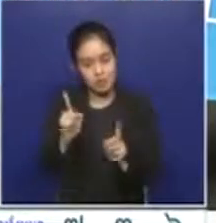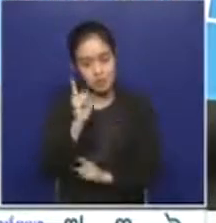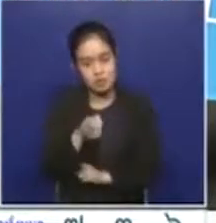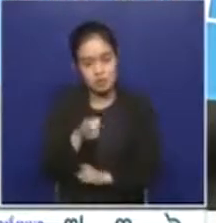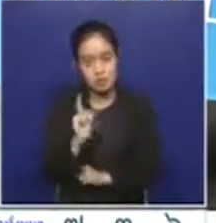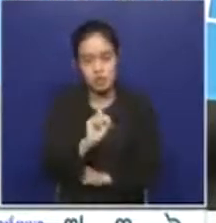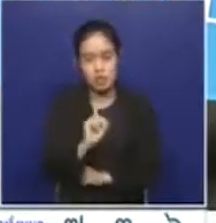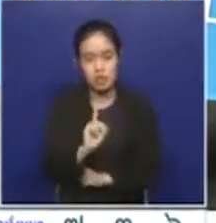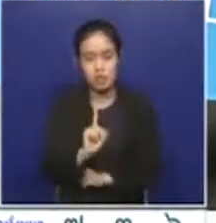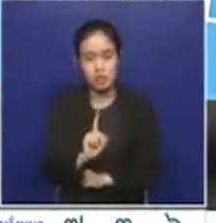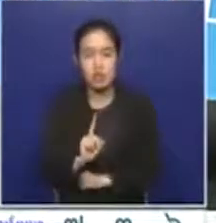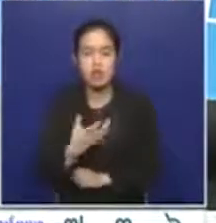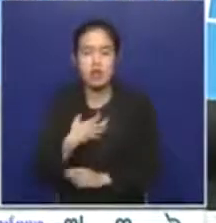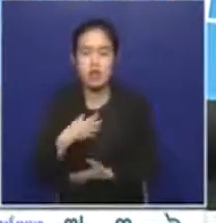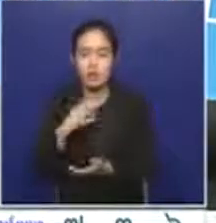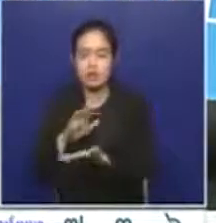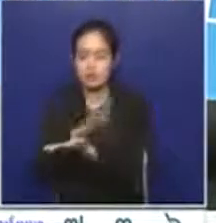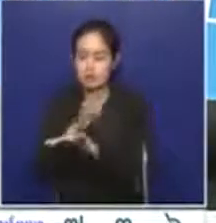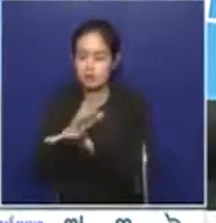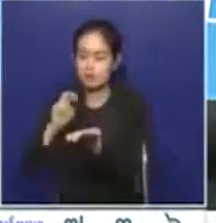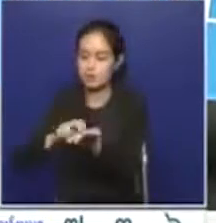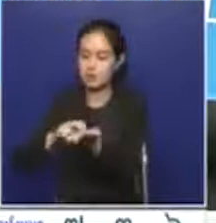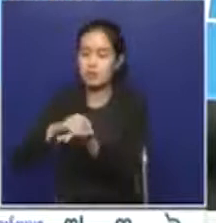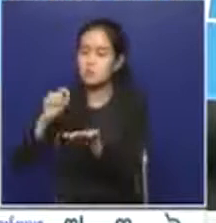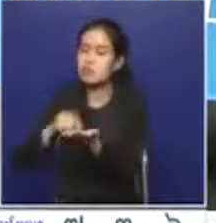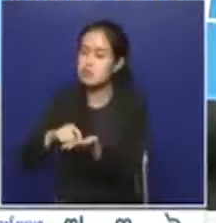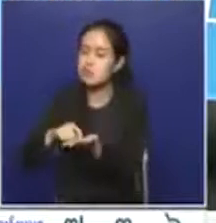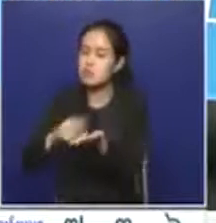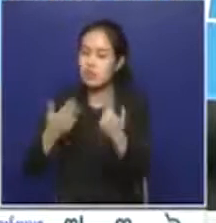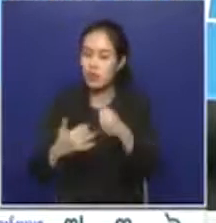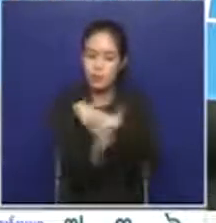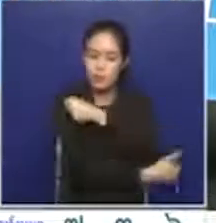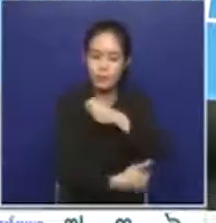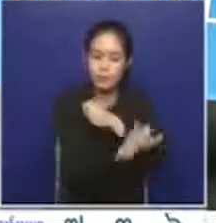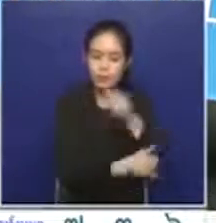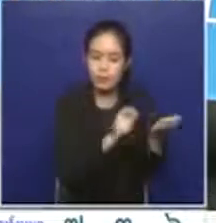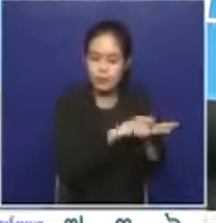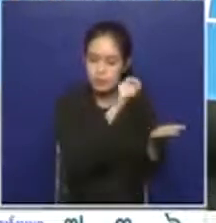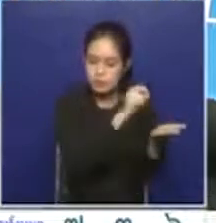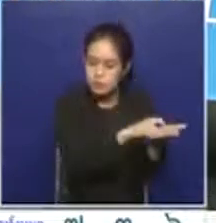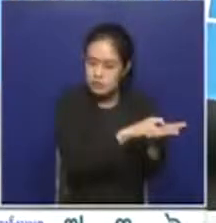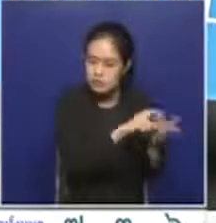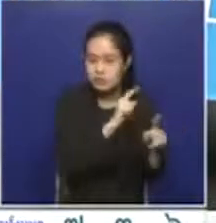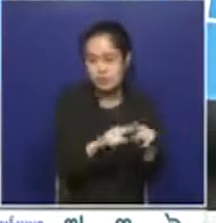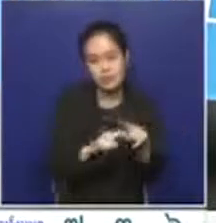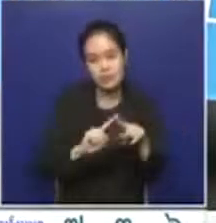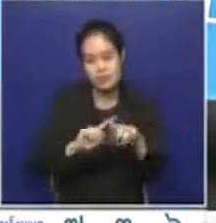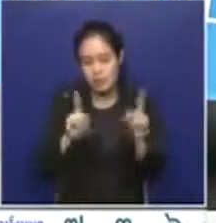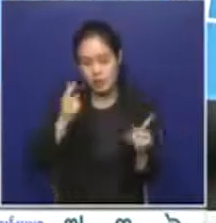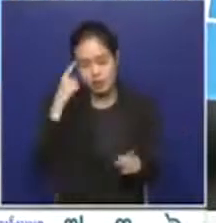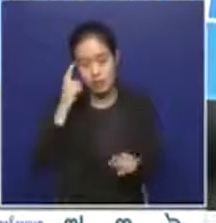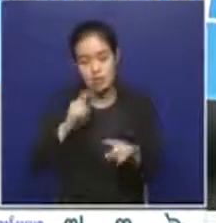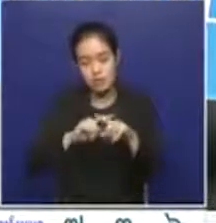กลไกทวิภาคีในการที่จะเลือกเซ็นสัญญาอนุสัญญาภาษีซ้อนกับแต่ละประเทศจนปัจจุบันมีแล้วทั้